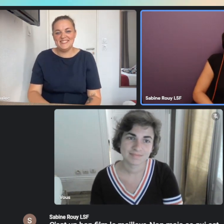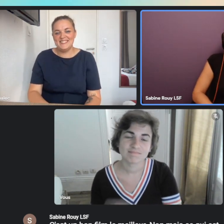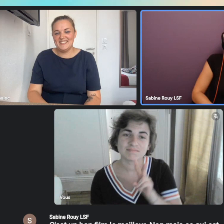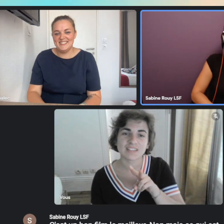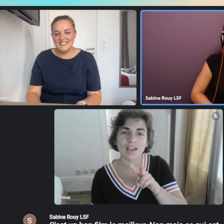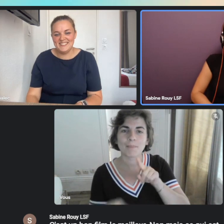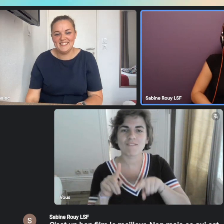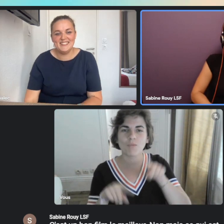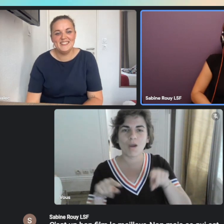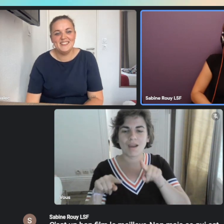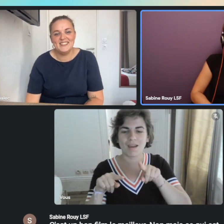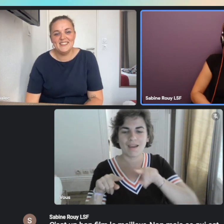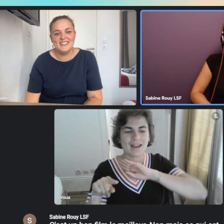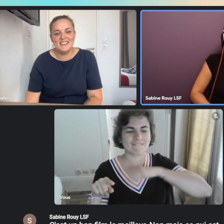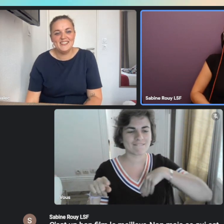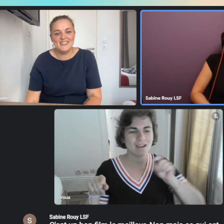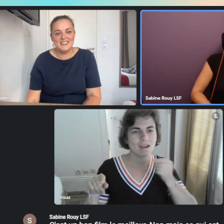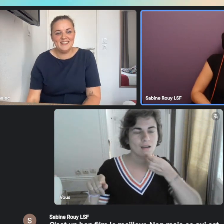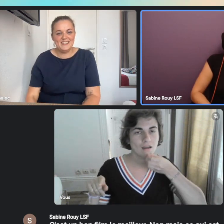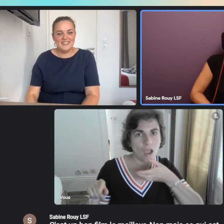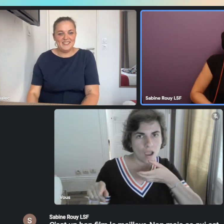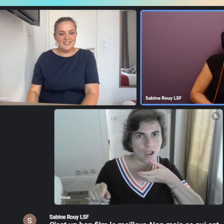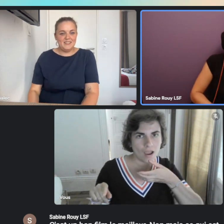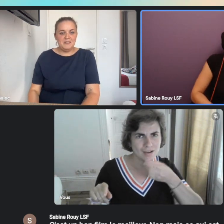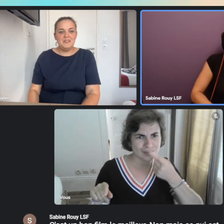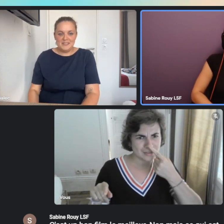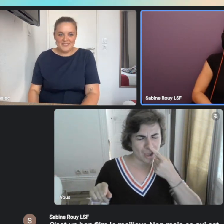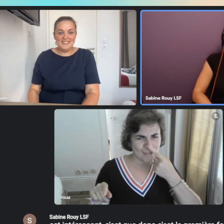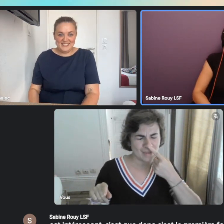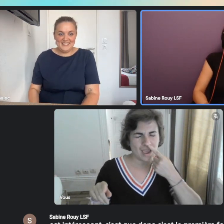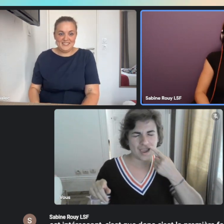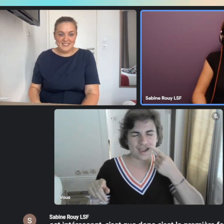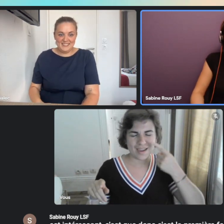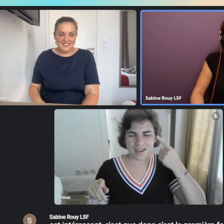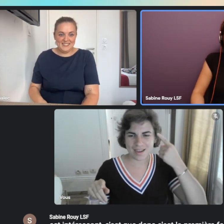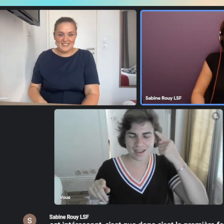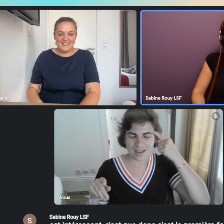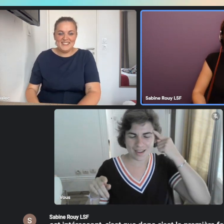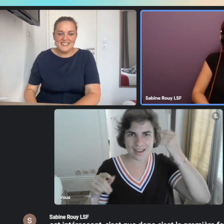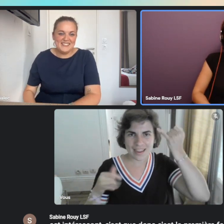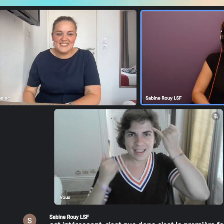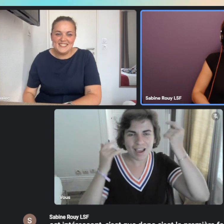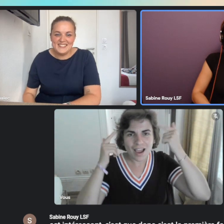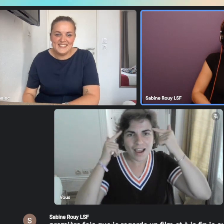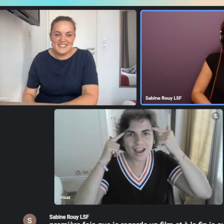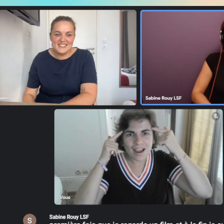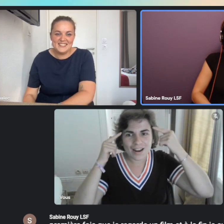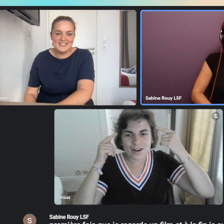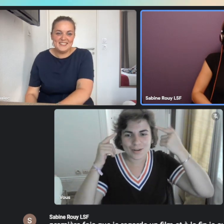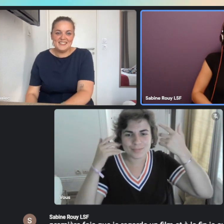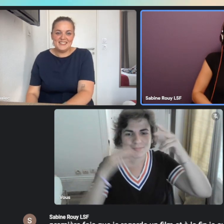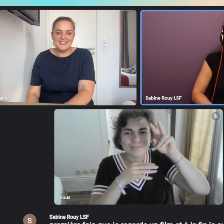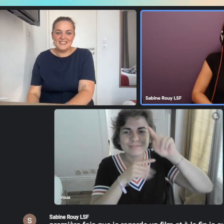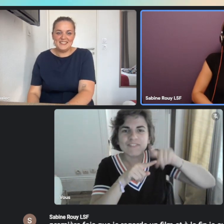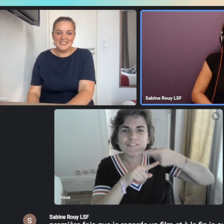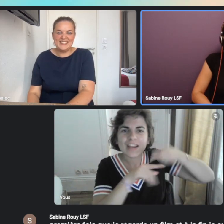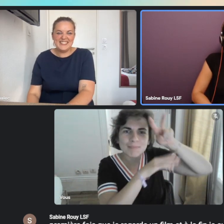compris. Alors c'est vrai que parfois, la fin justement, on n'en revient pas, on se dit: «Mais il y a